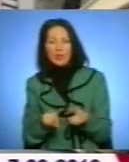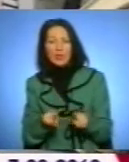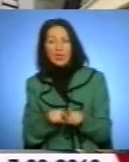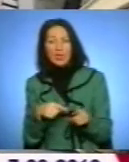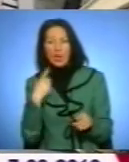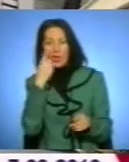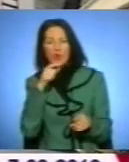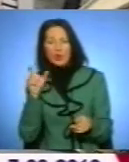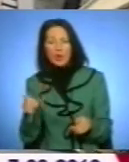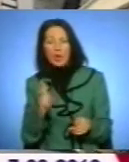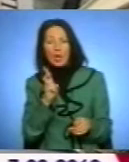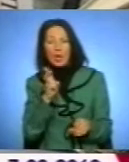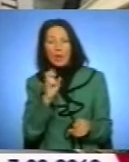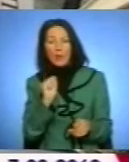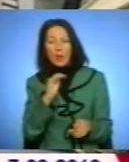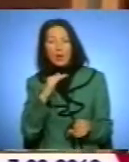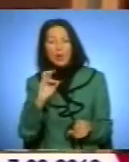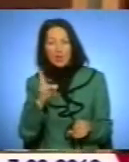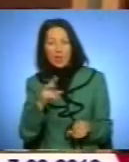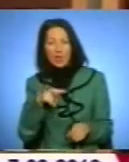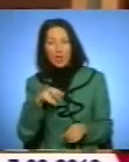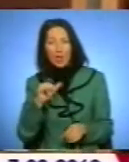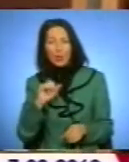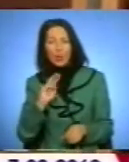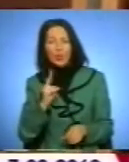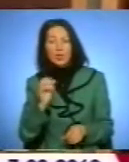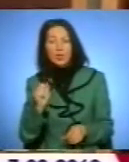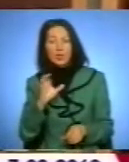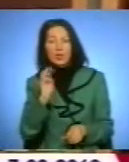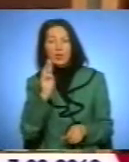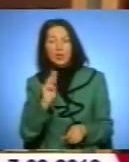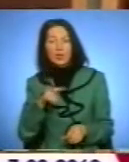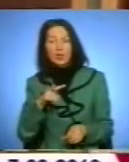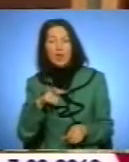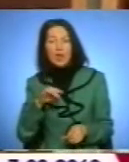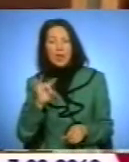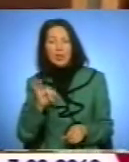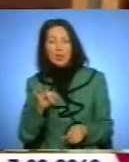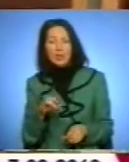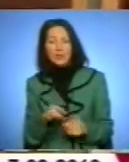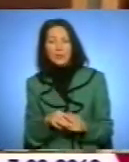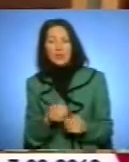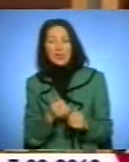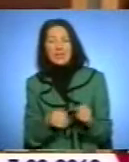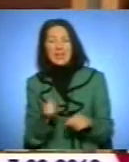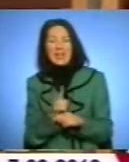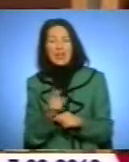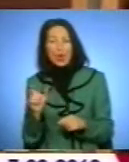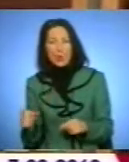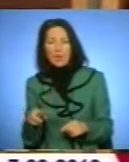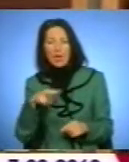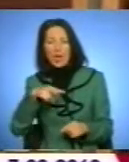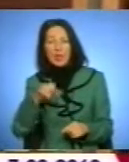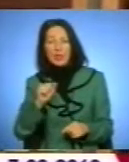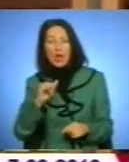як Микола Бажан, Роман Лубківський, Василь Шкляр, Олесь Ульяненко. Серед тернопільських